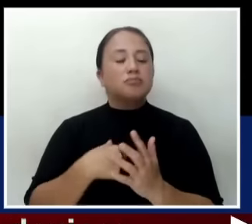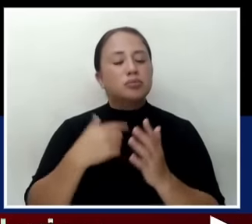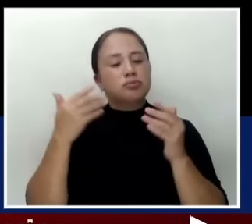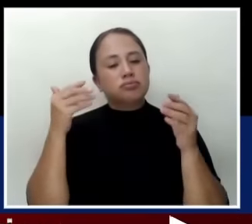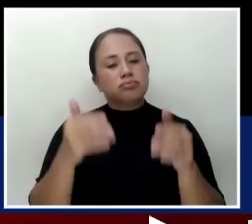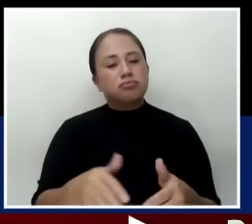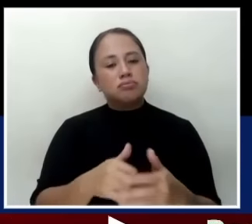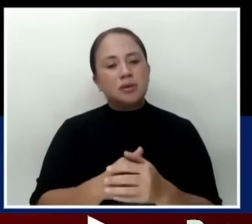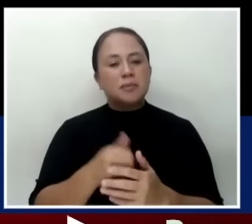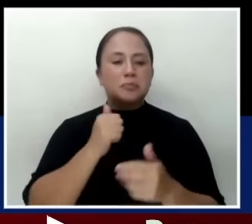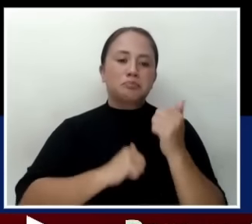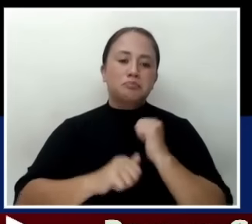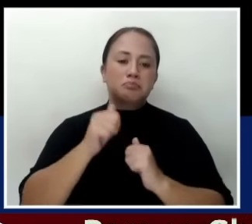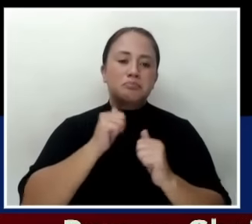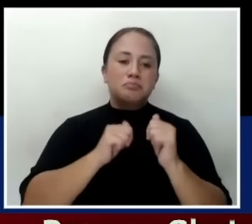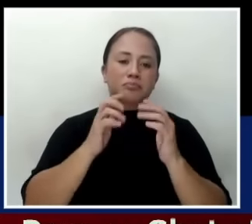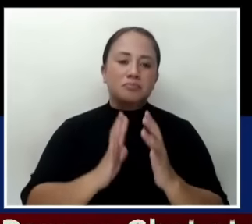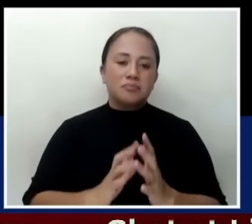kanyang pag-arte.